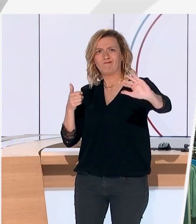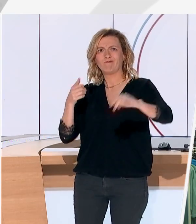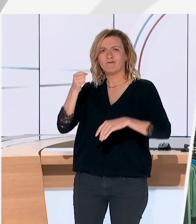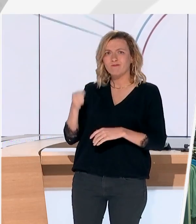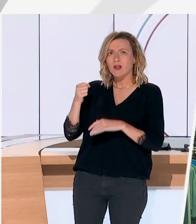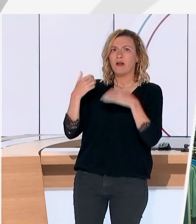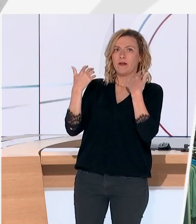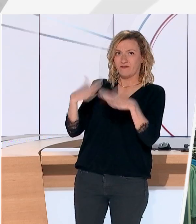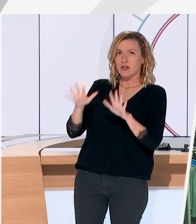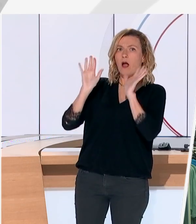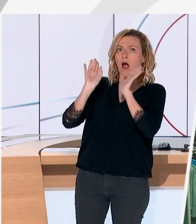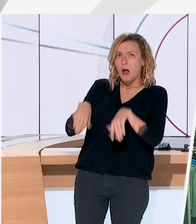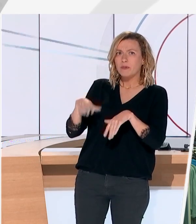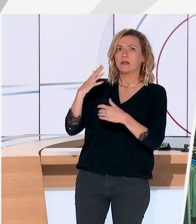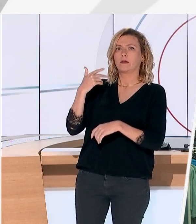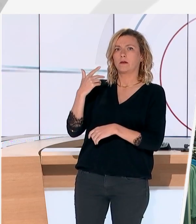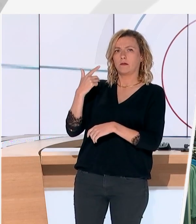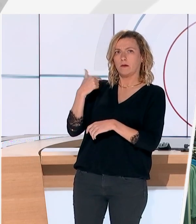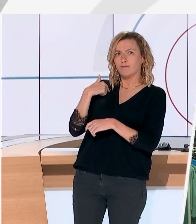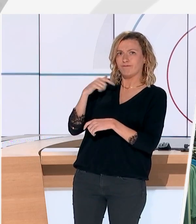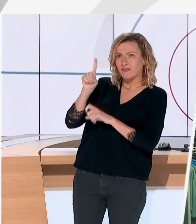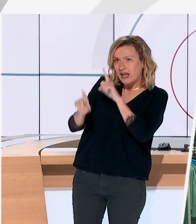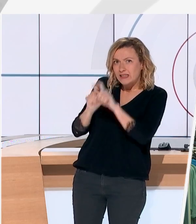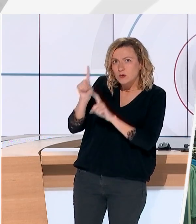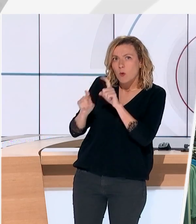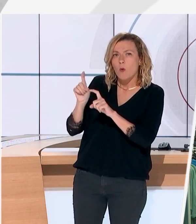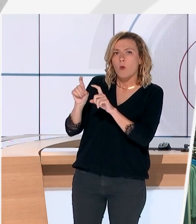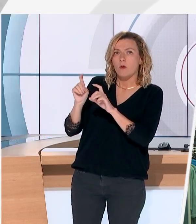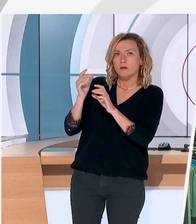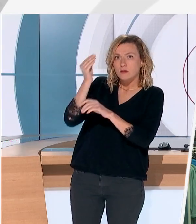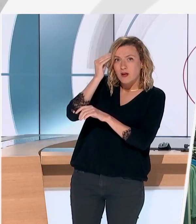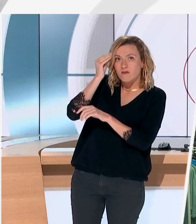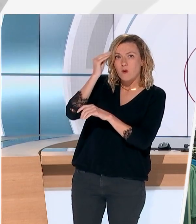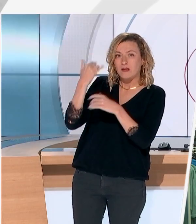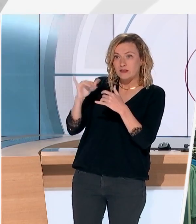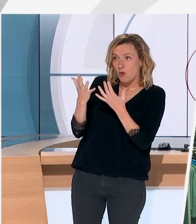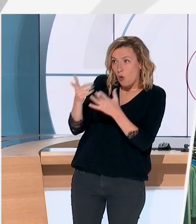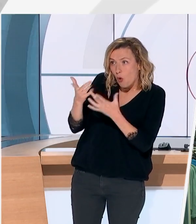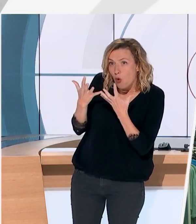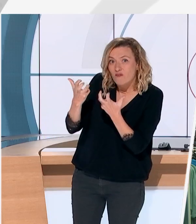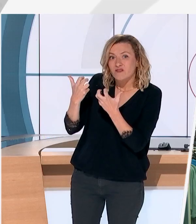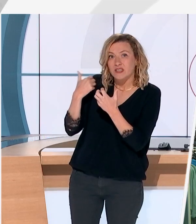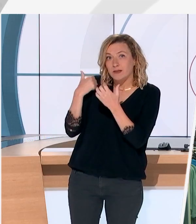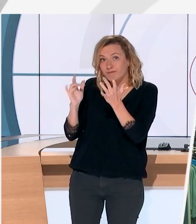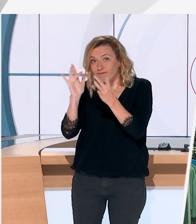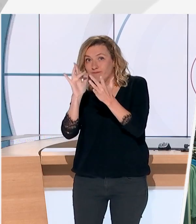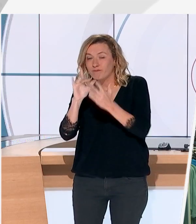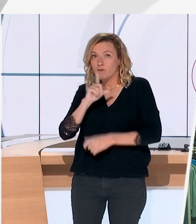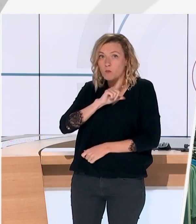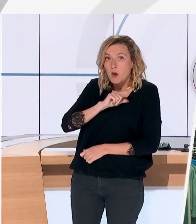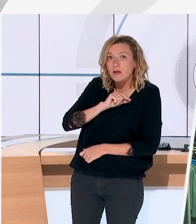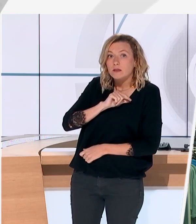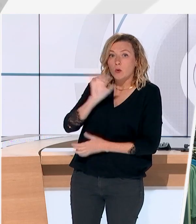présente. Ensuite, je suis appelée aussi à les questionner, à voir à quel point ces personnes-là ont